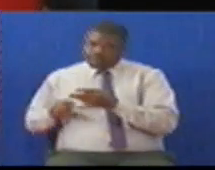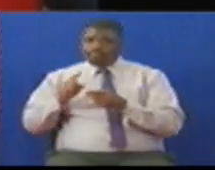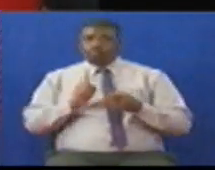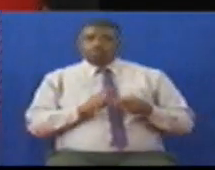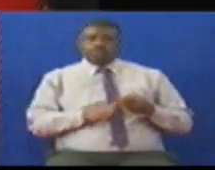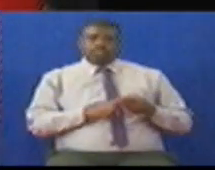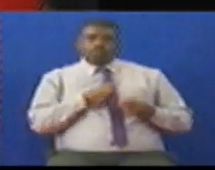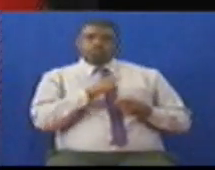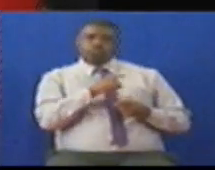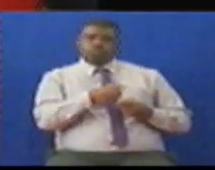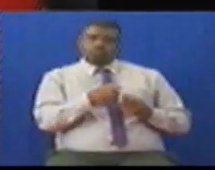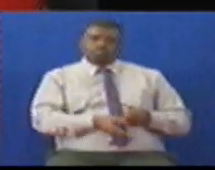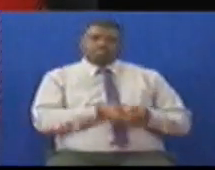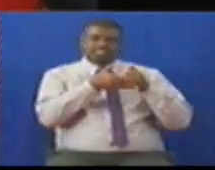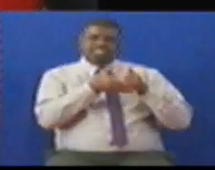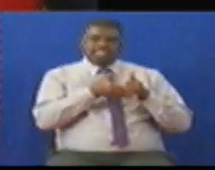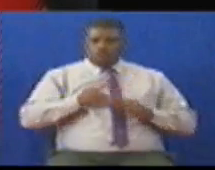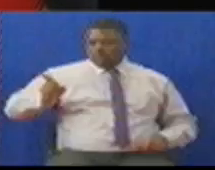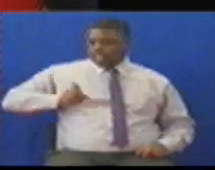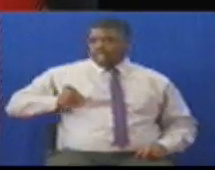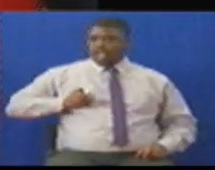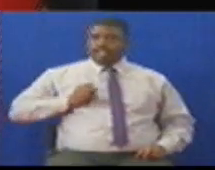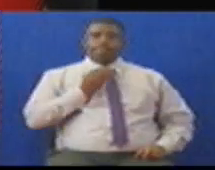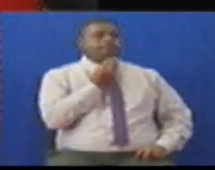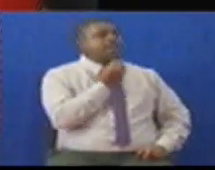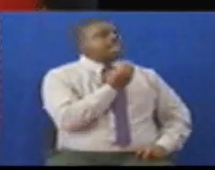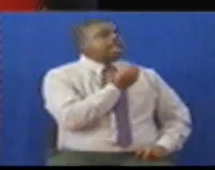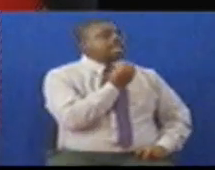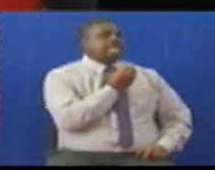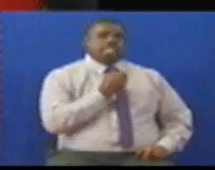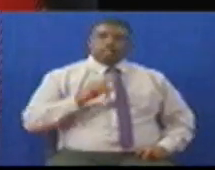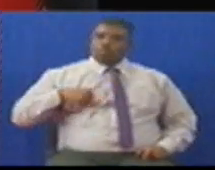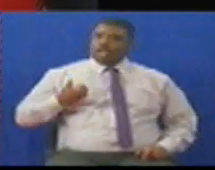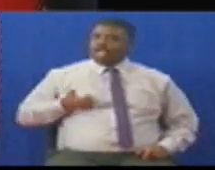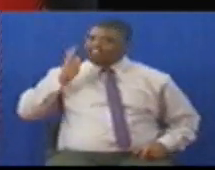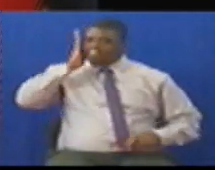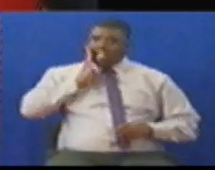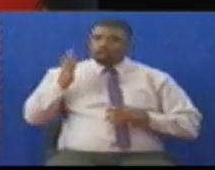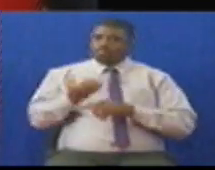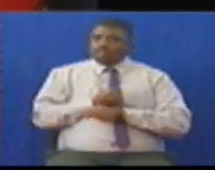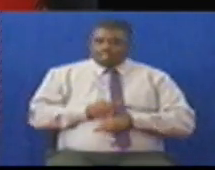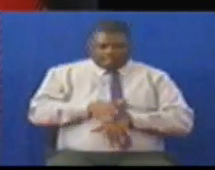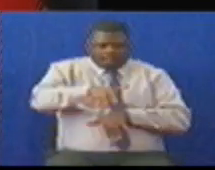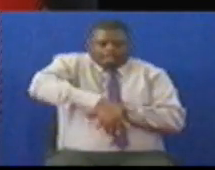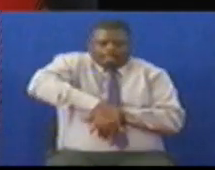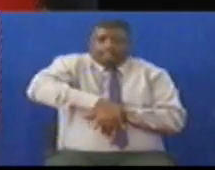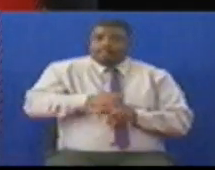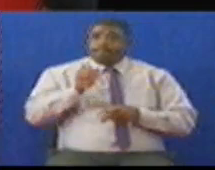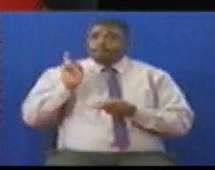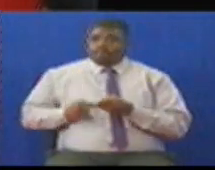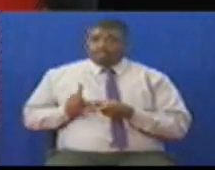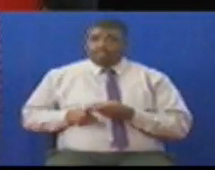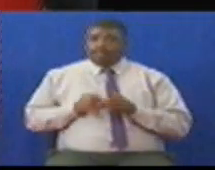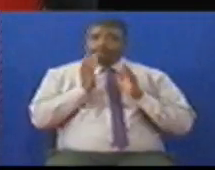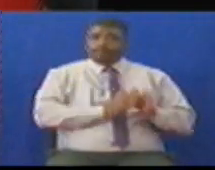maskini umesaidia wasichana Barehe na wanawake vijana kujipatia taulo za kike. Mbili,